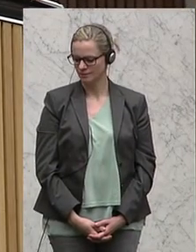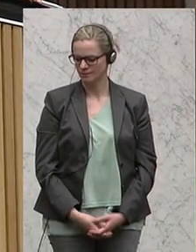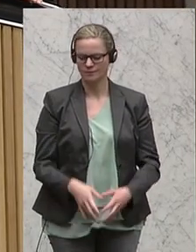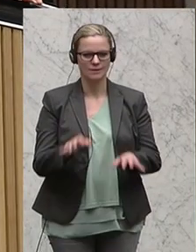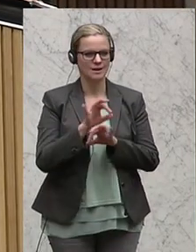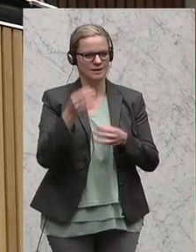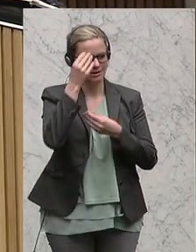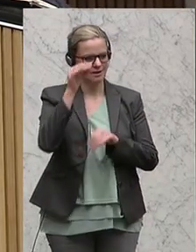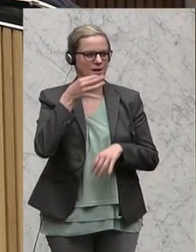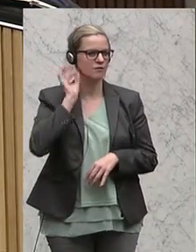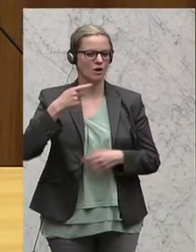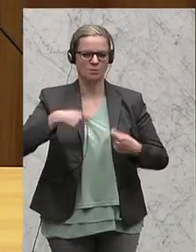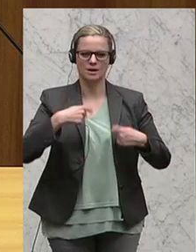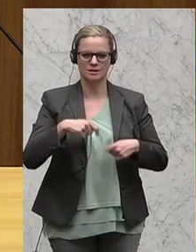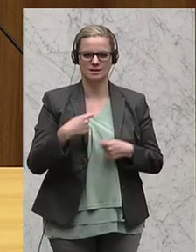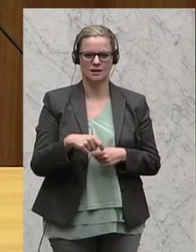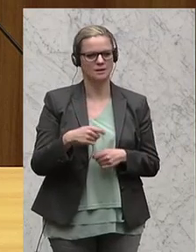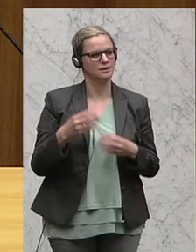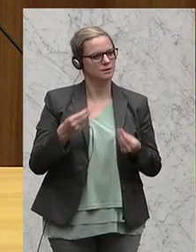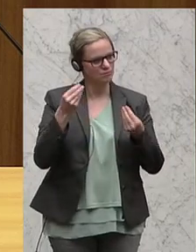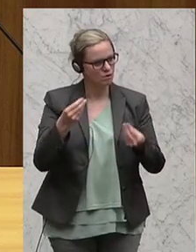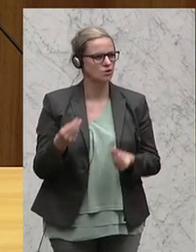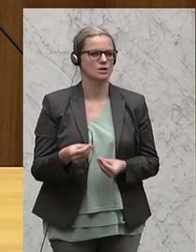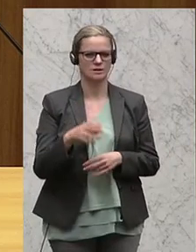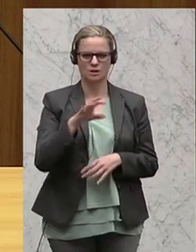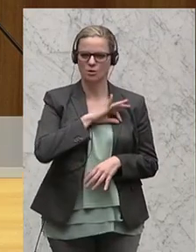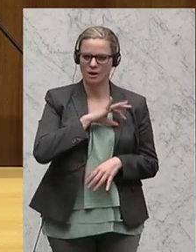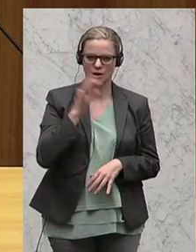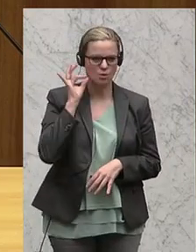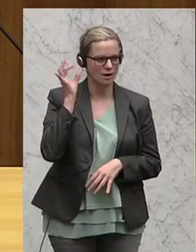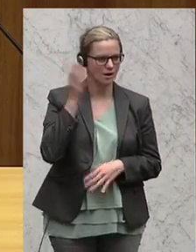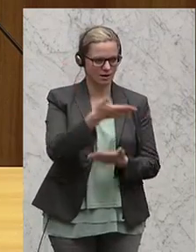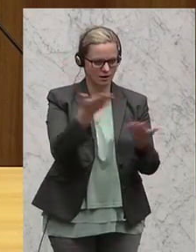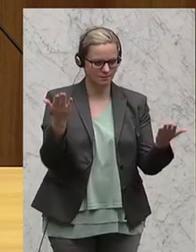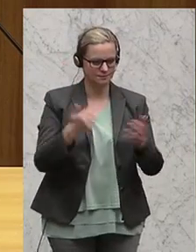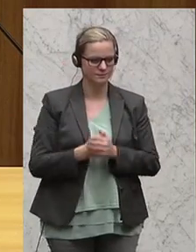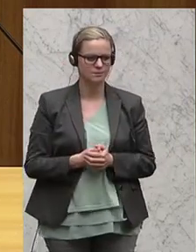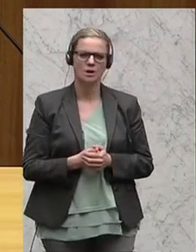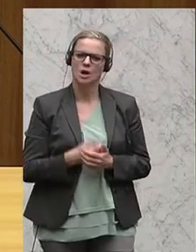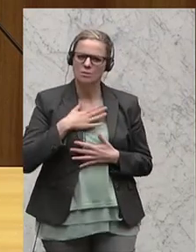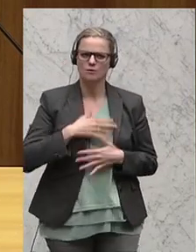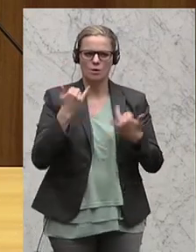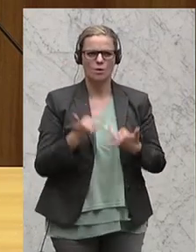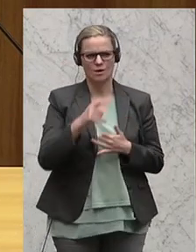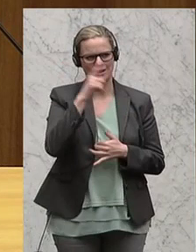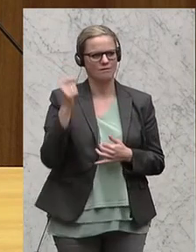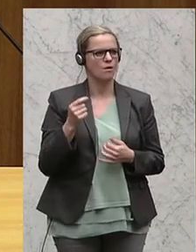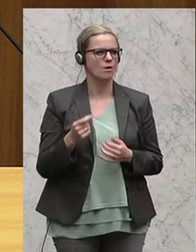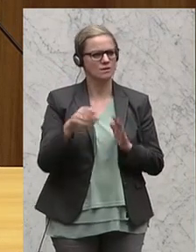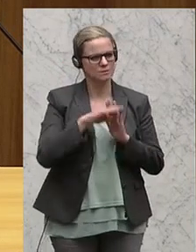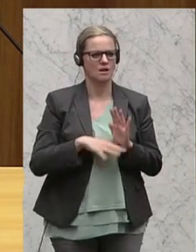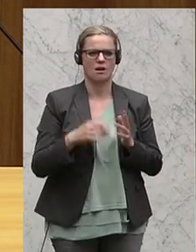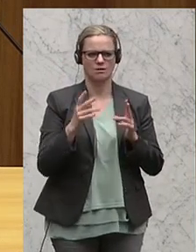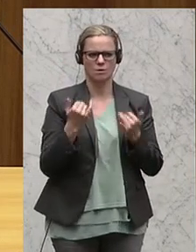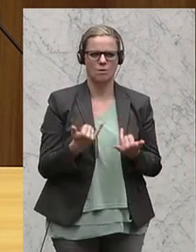Sehr geehrte Frau Präsidentin, geschätzte Kolleginnen und Kollegen, ich bin froh, dass wir heute dieses Volksbegehren hier im Hohen